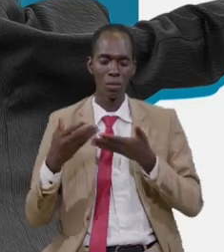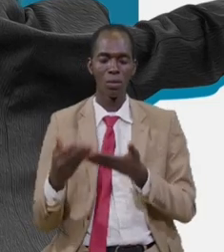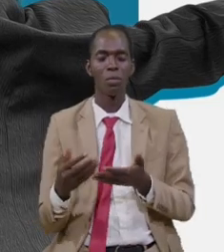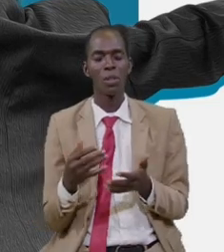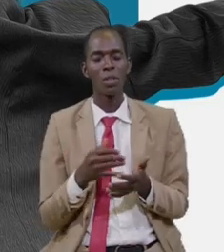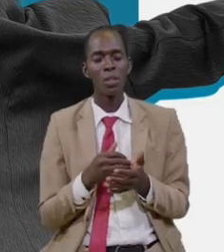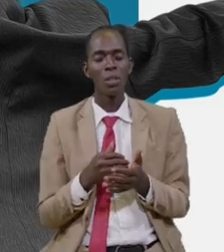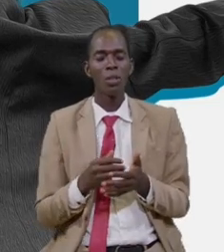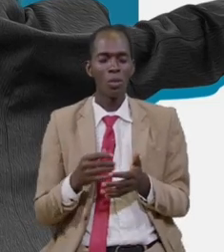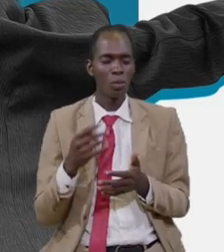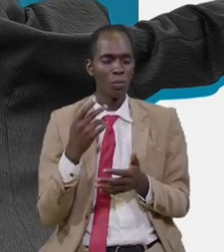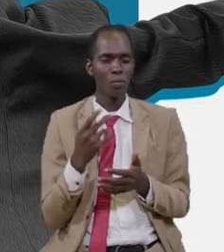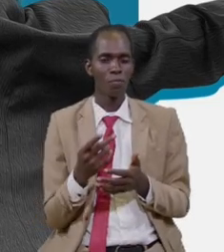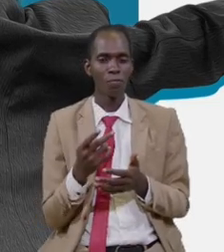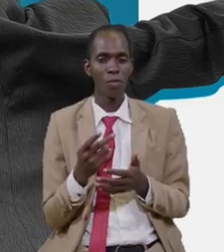Alors,